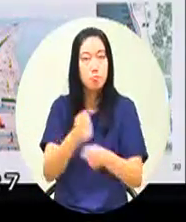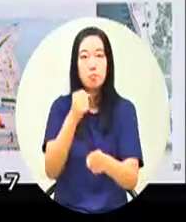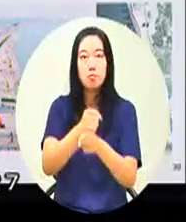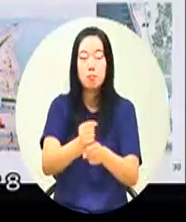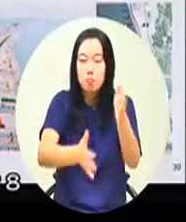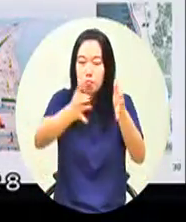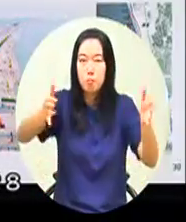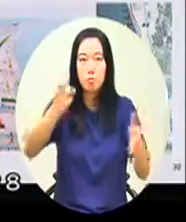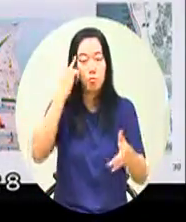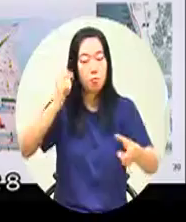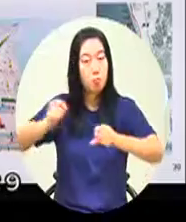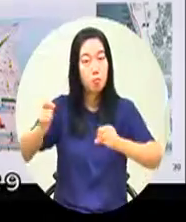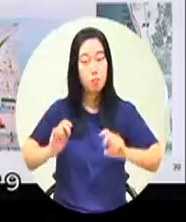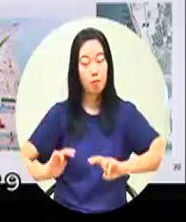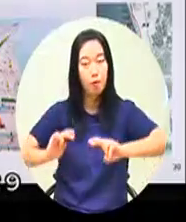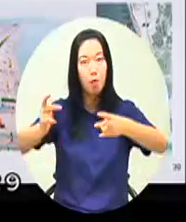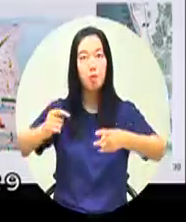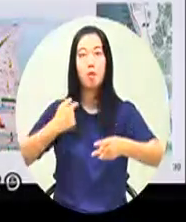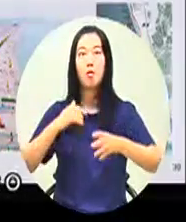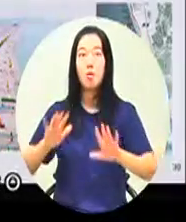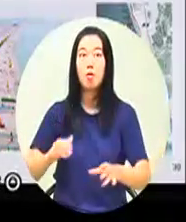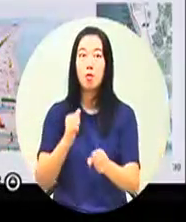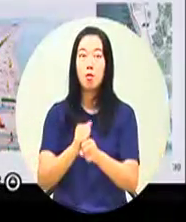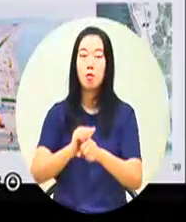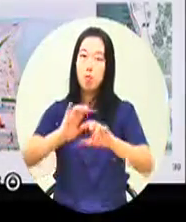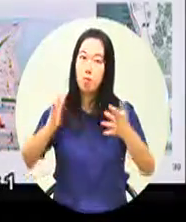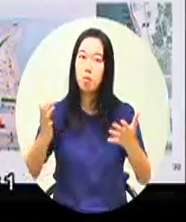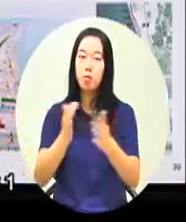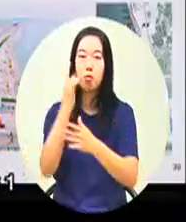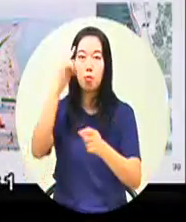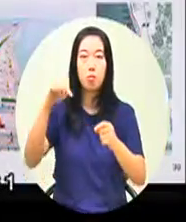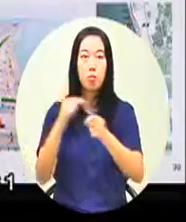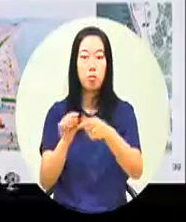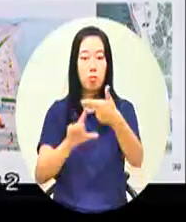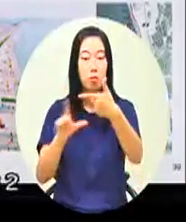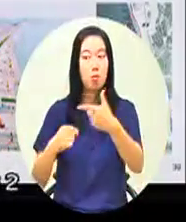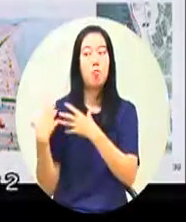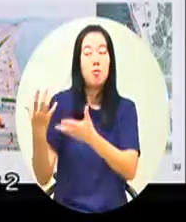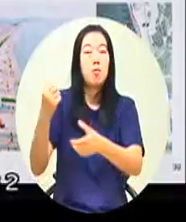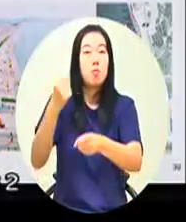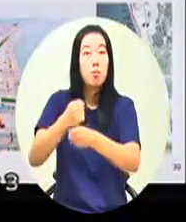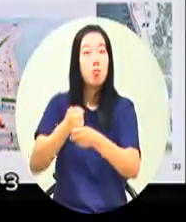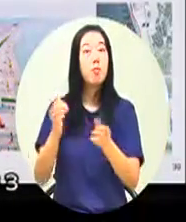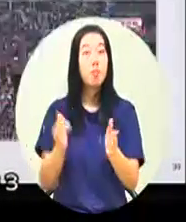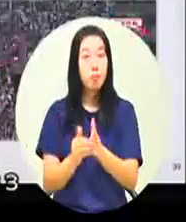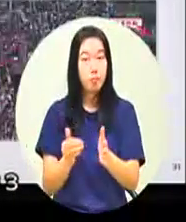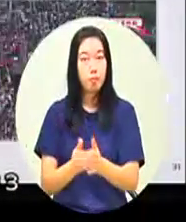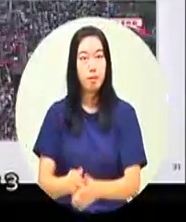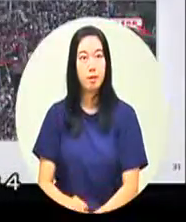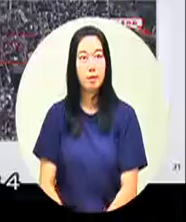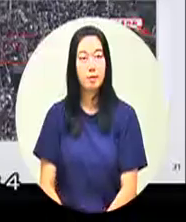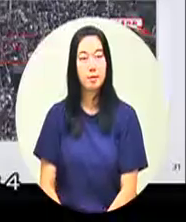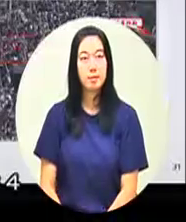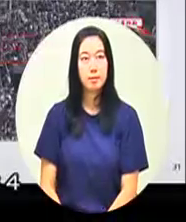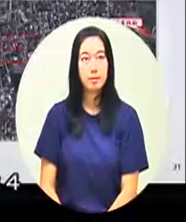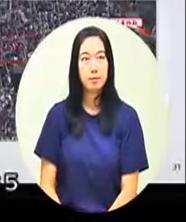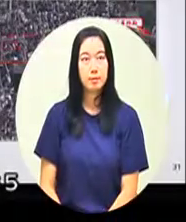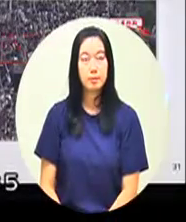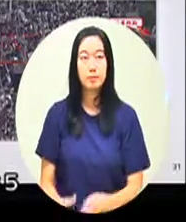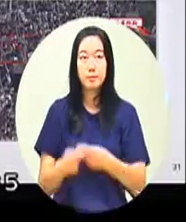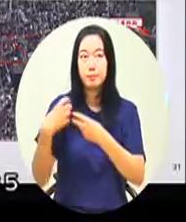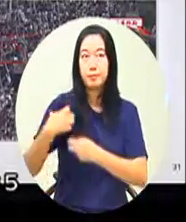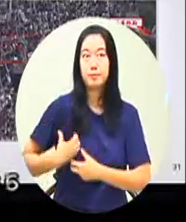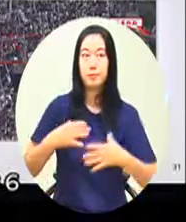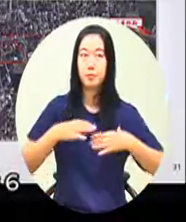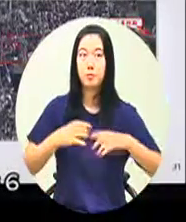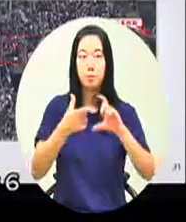变更，所以我们目前还在做督变，预计是在明年六月会发包。下一页。那紫观中